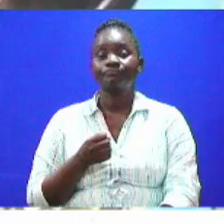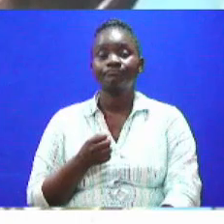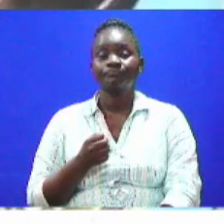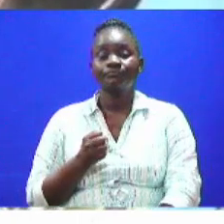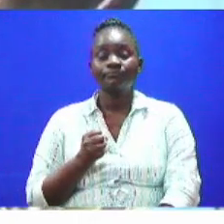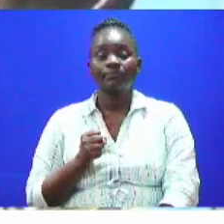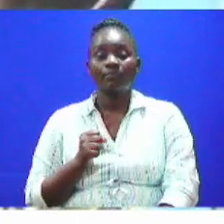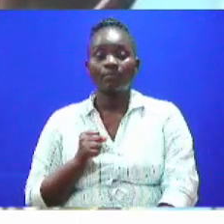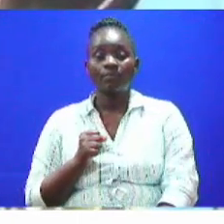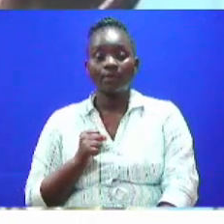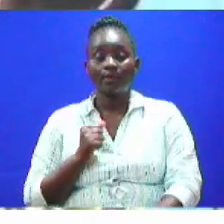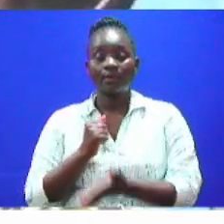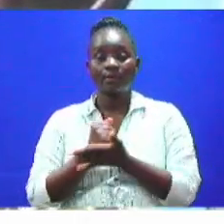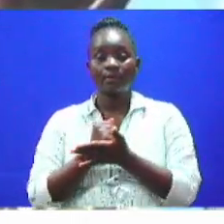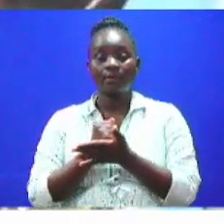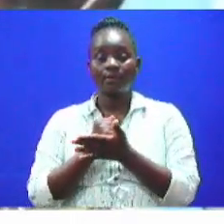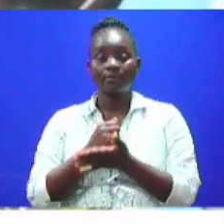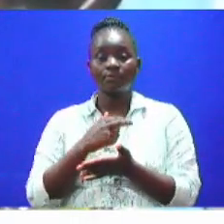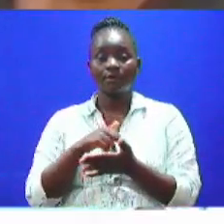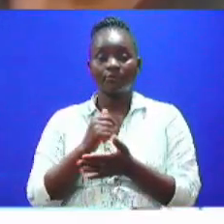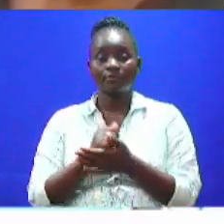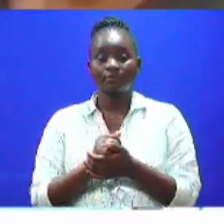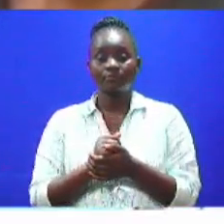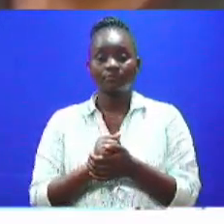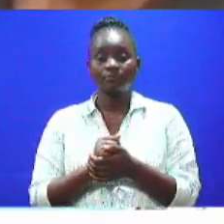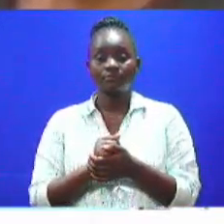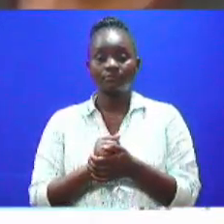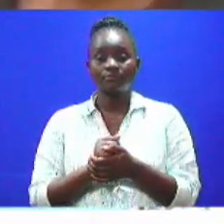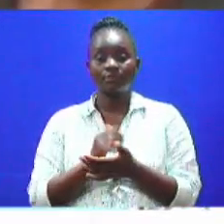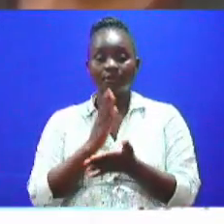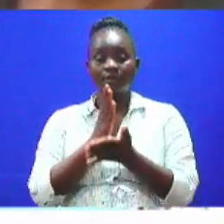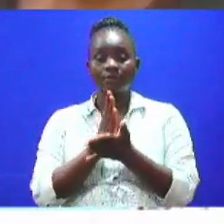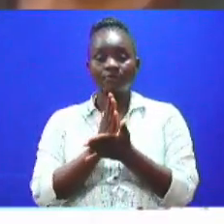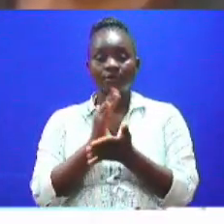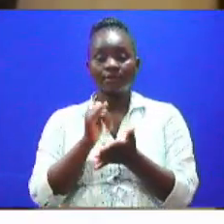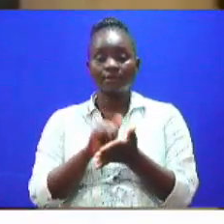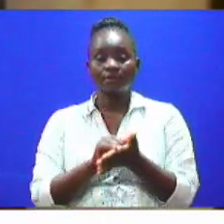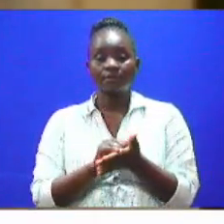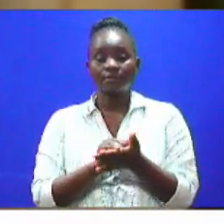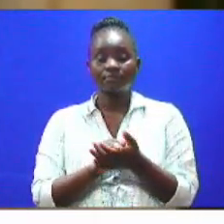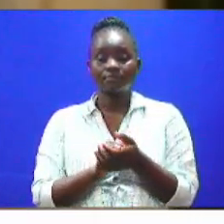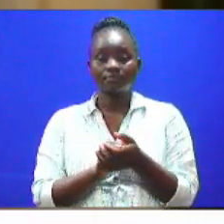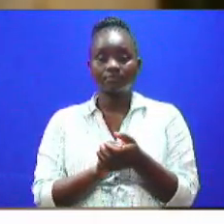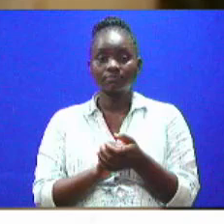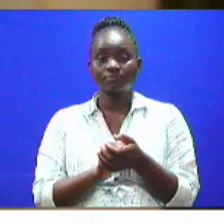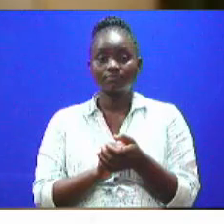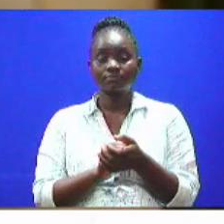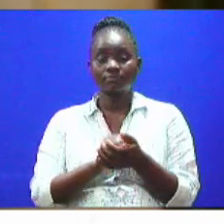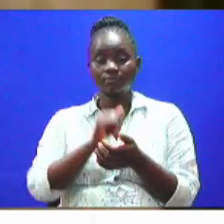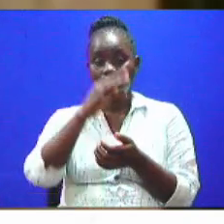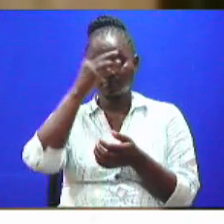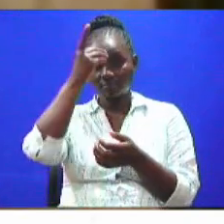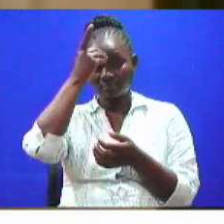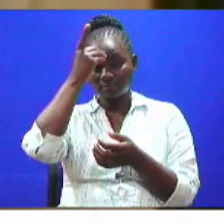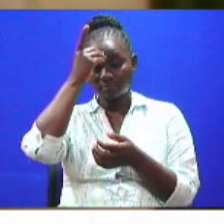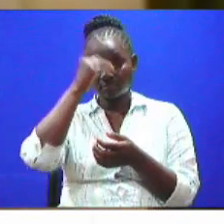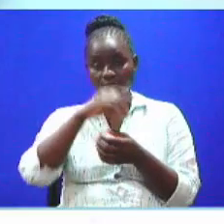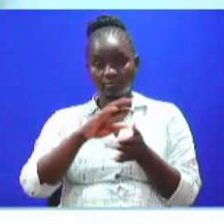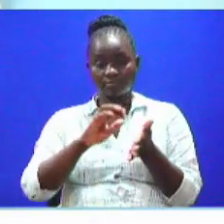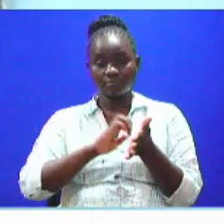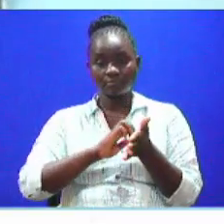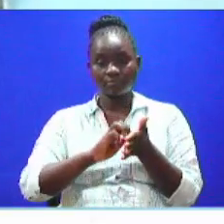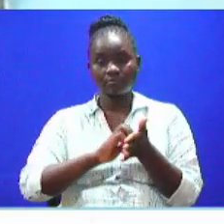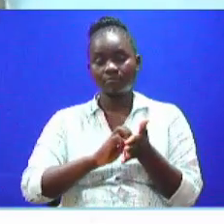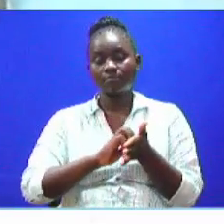Na wametusaidia upande wa mobilization kuhakikisha kwamba wanakijiji wamepata ujumbe